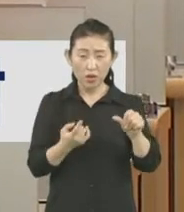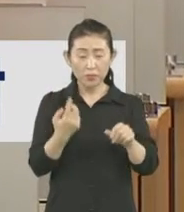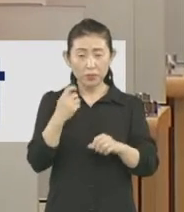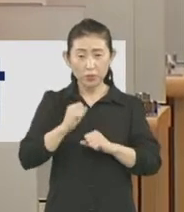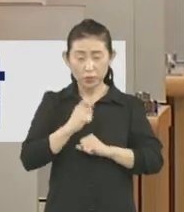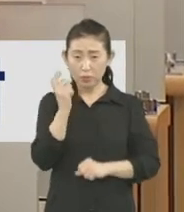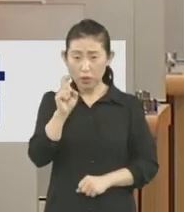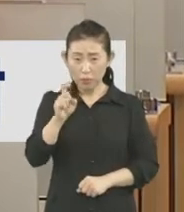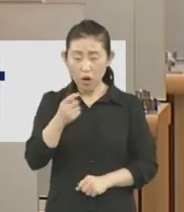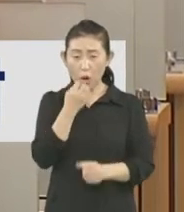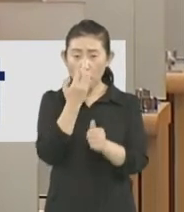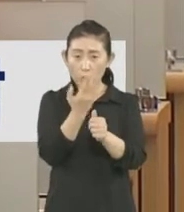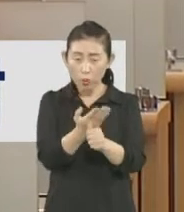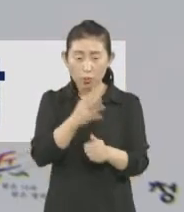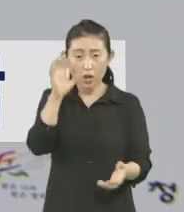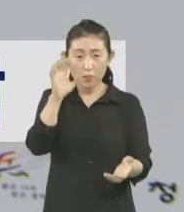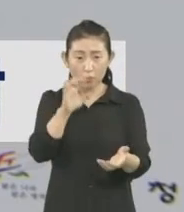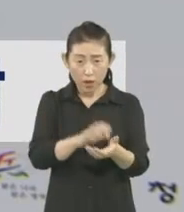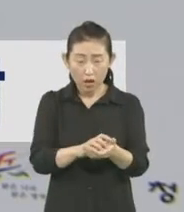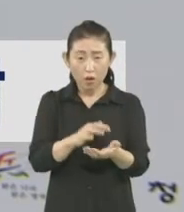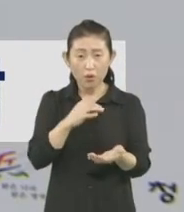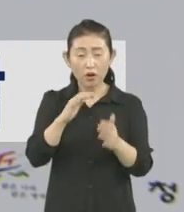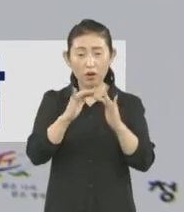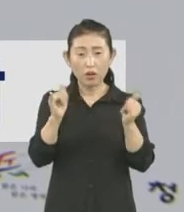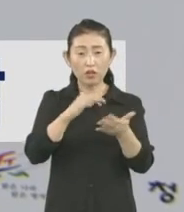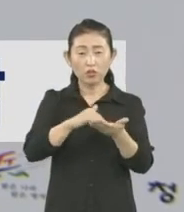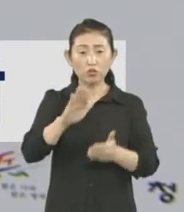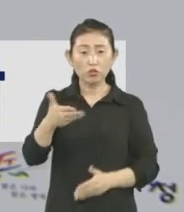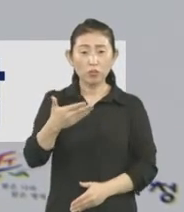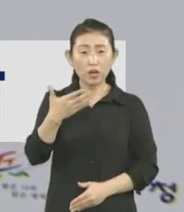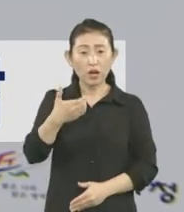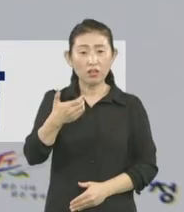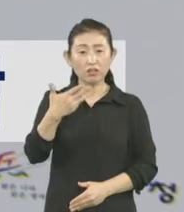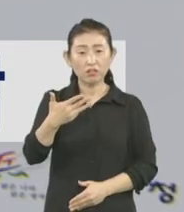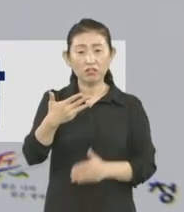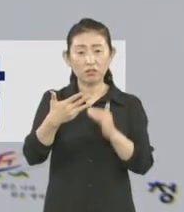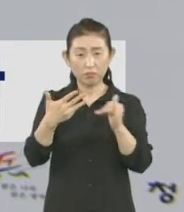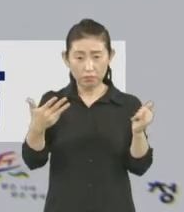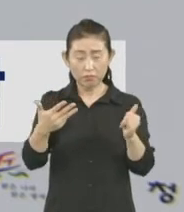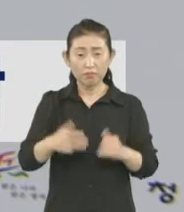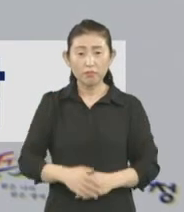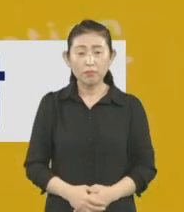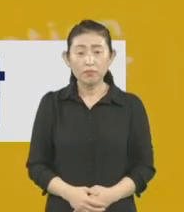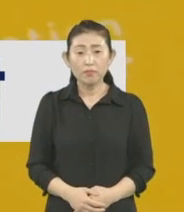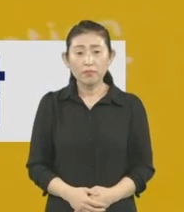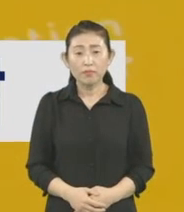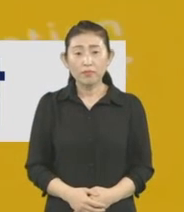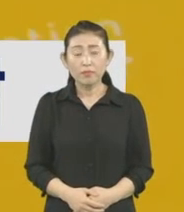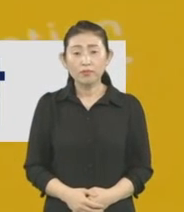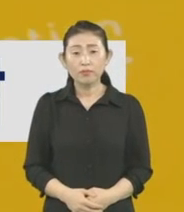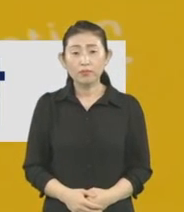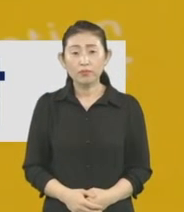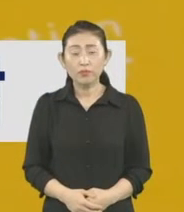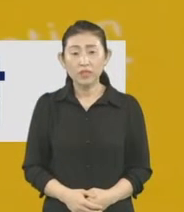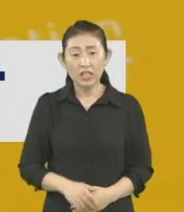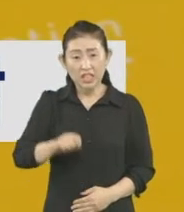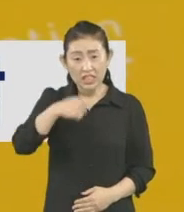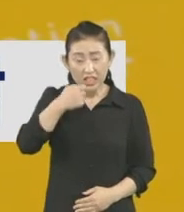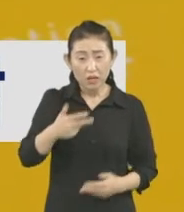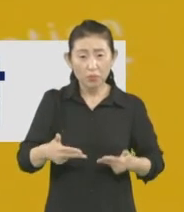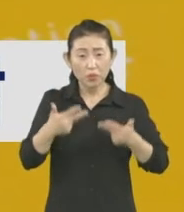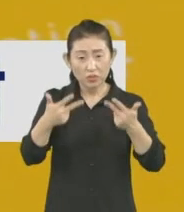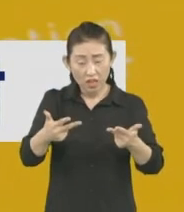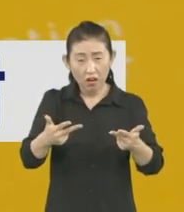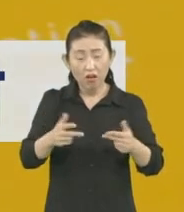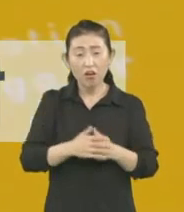받아 고발 당한 사례를 포함해서 모두 900 98명 의 사회복무요원 이 적발됐습니다 생계유지 와